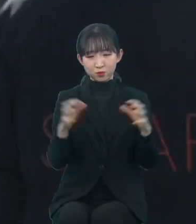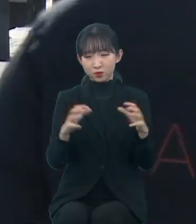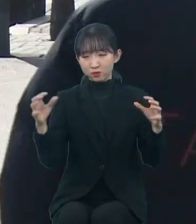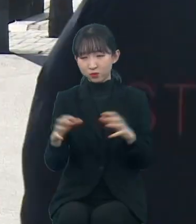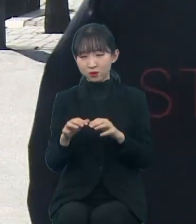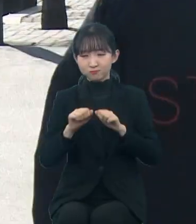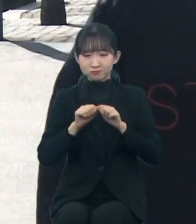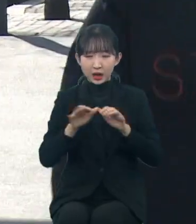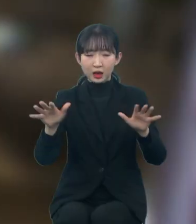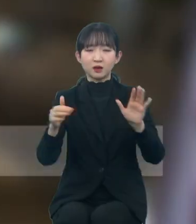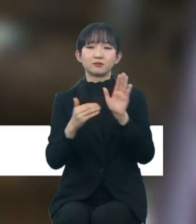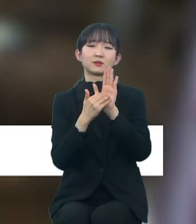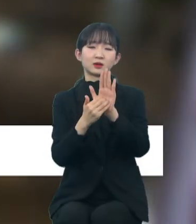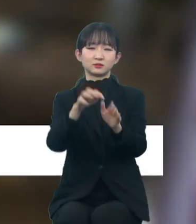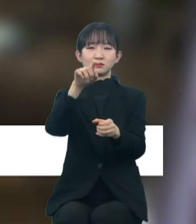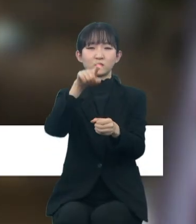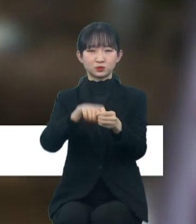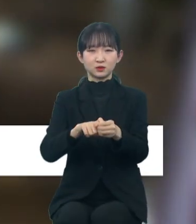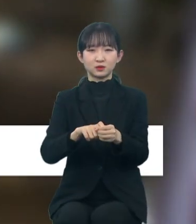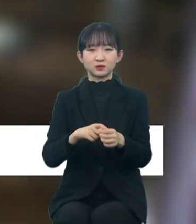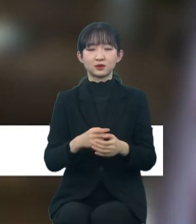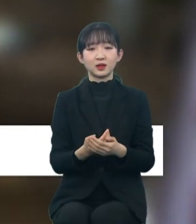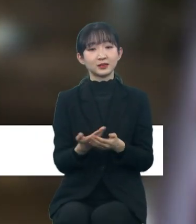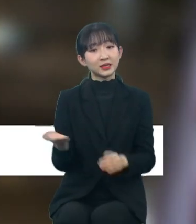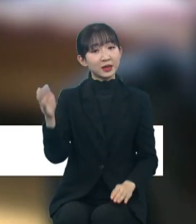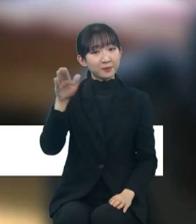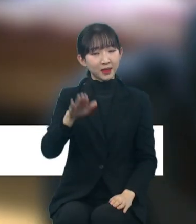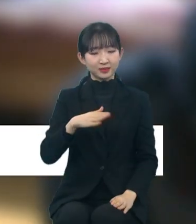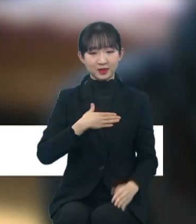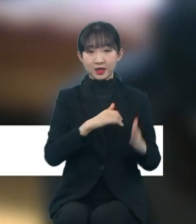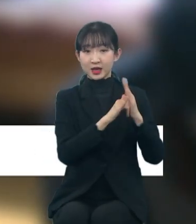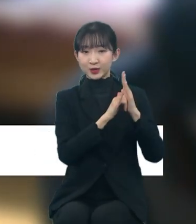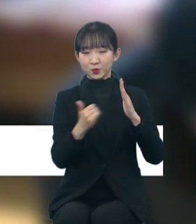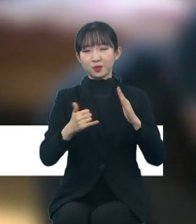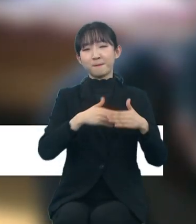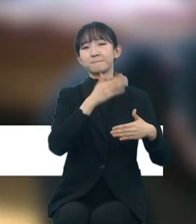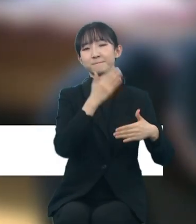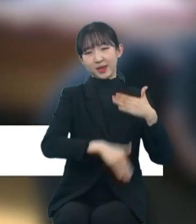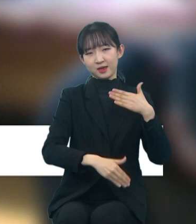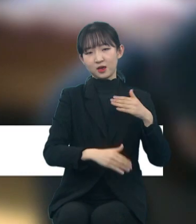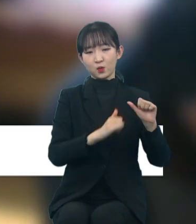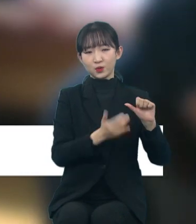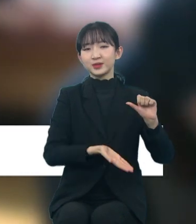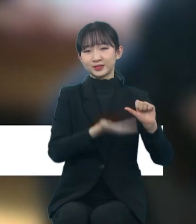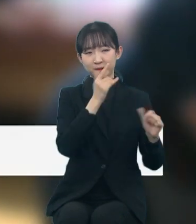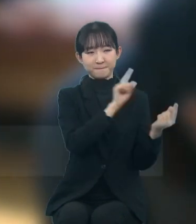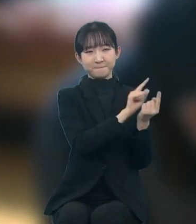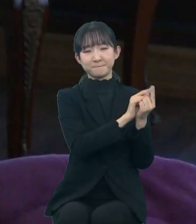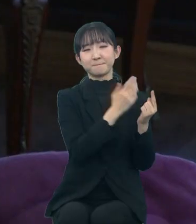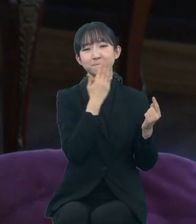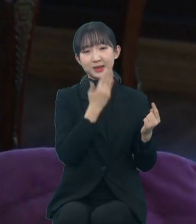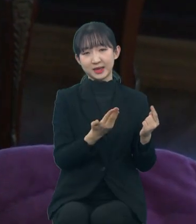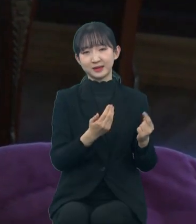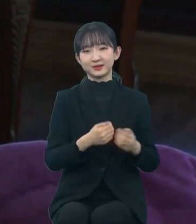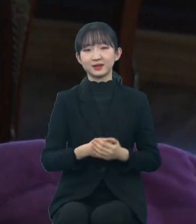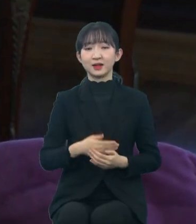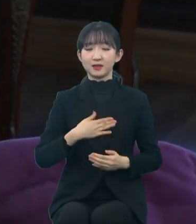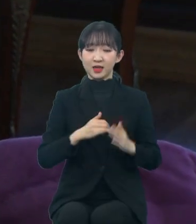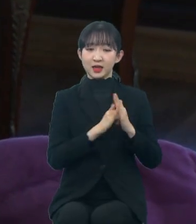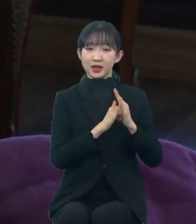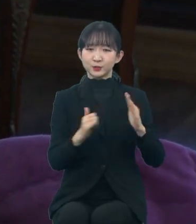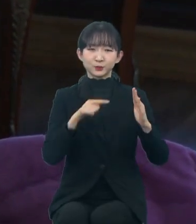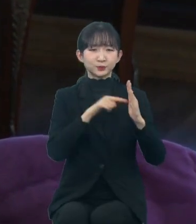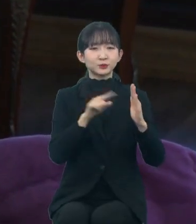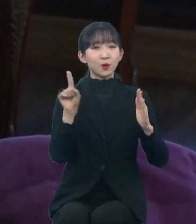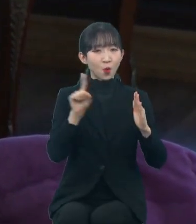위한 조치입니다. 다만 직계가족인 경우는 예외로 5명 이상 만날 수 있습니다. 직계가족의